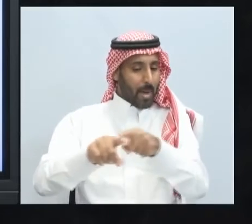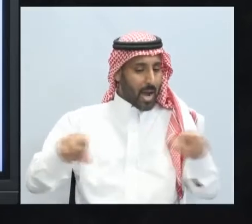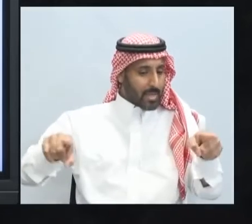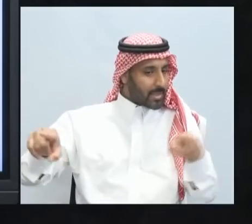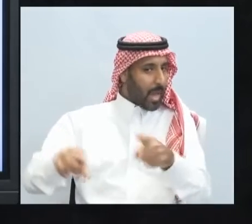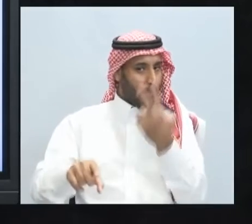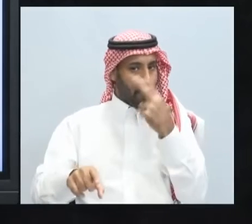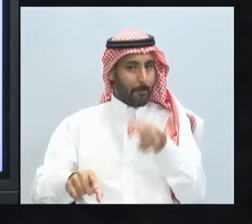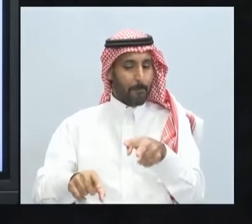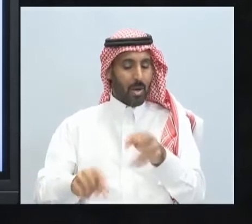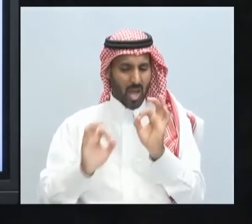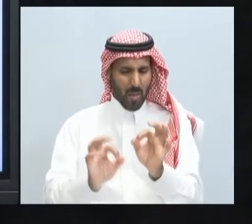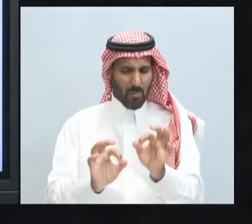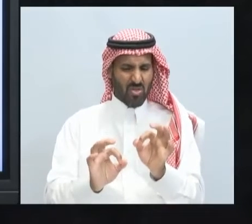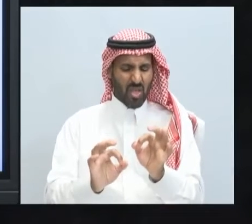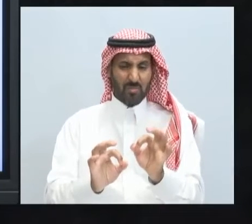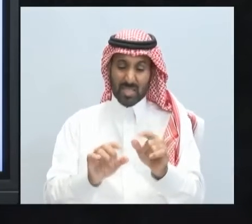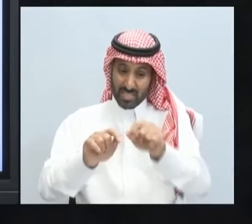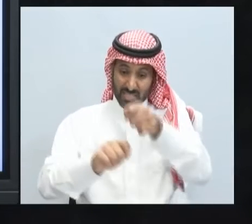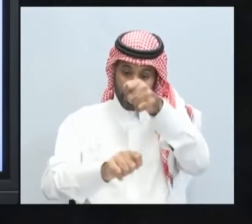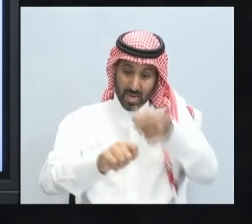خلال النظر احدد انا